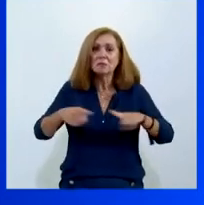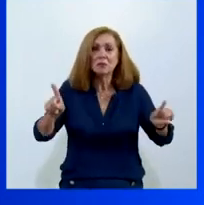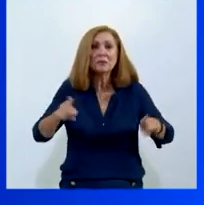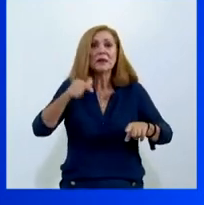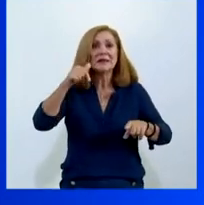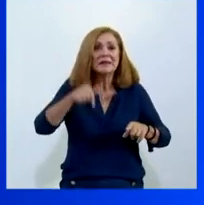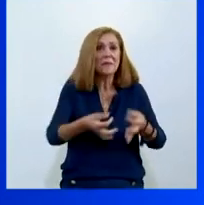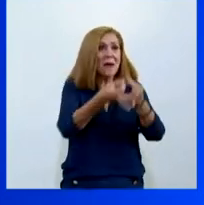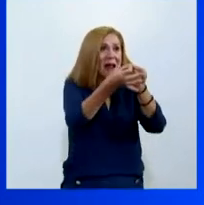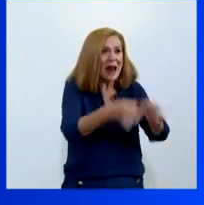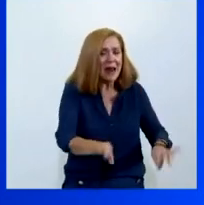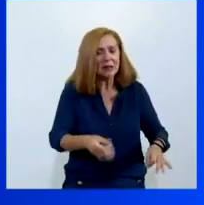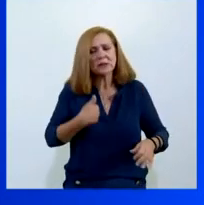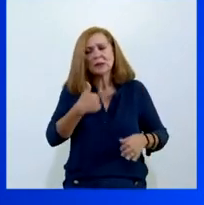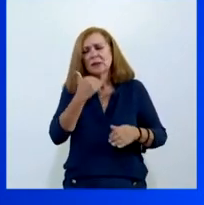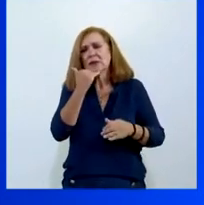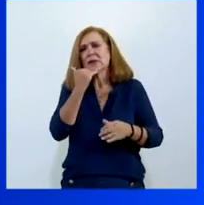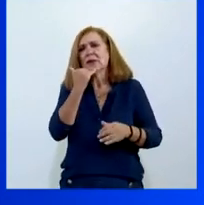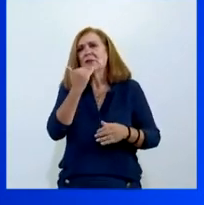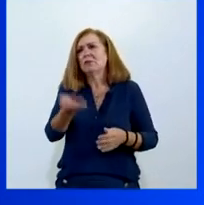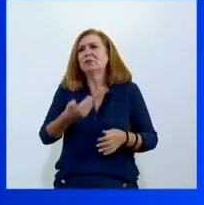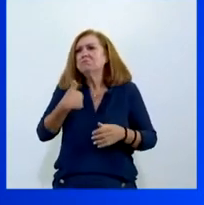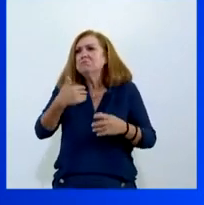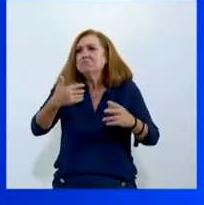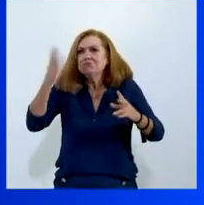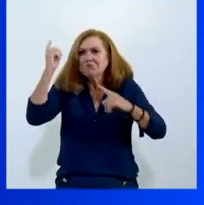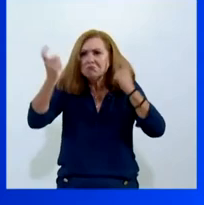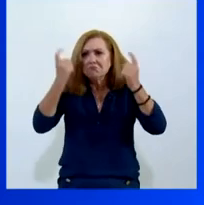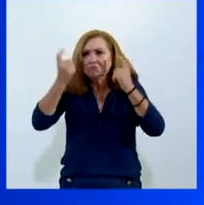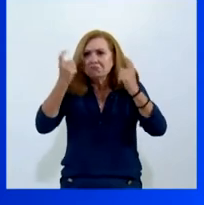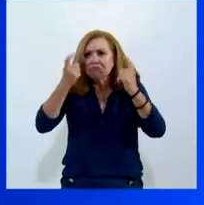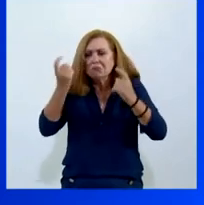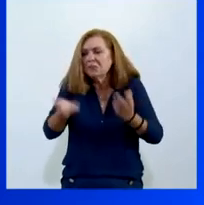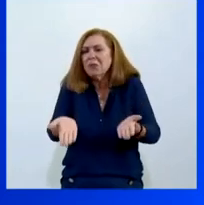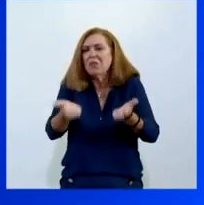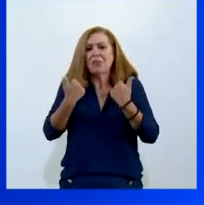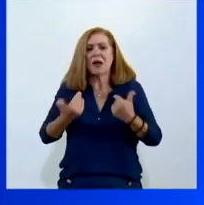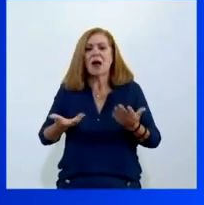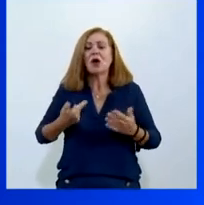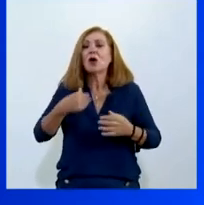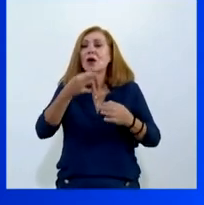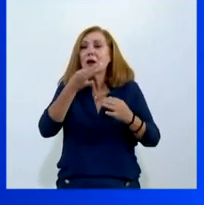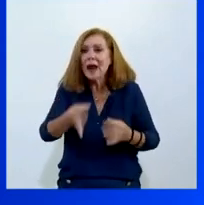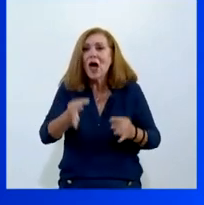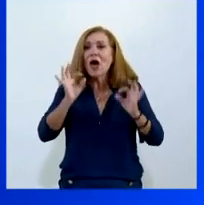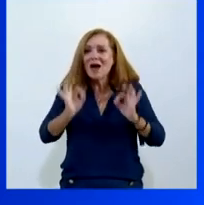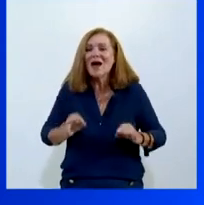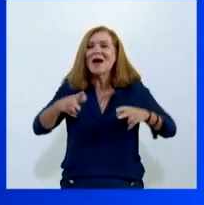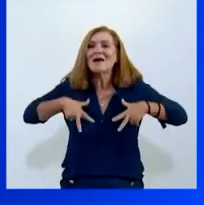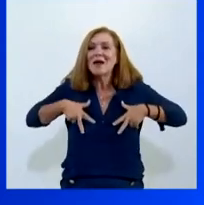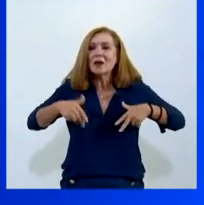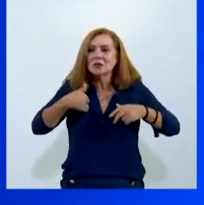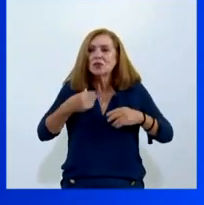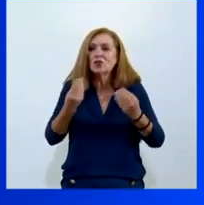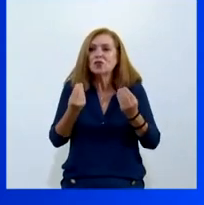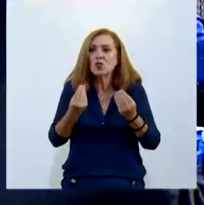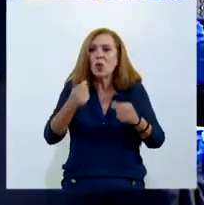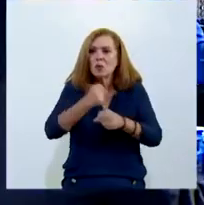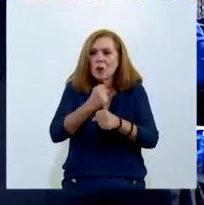σήμερα λειτουργούμε. Και εξηγώ και πάλι, και ακούσα να το λέω, τι ακριβώς είναι το επιτελικό κράτος και τι δεν είναι.